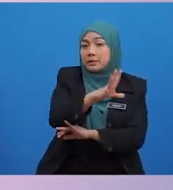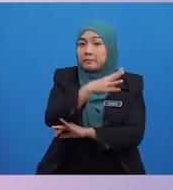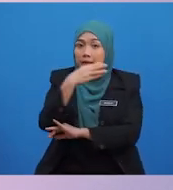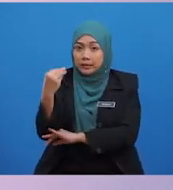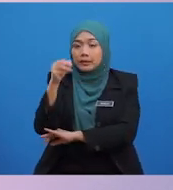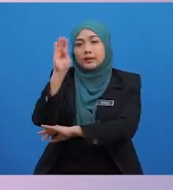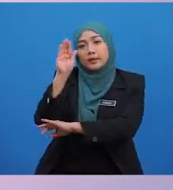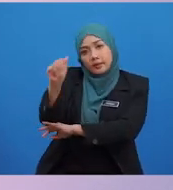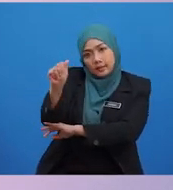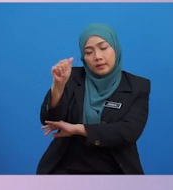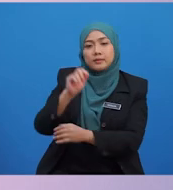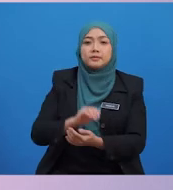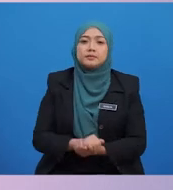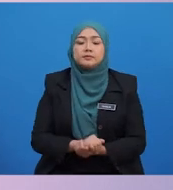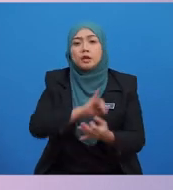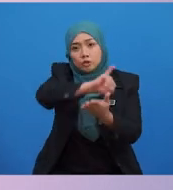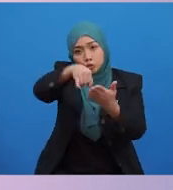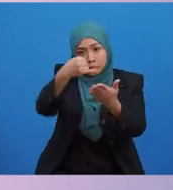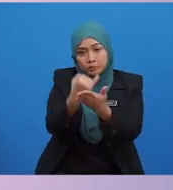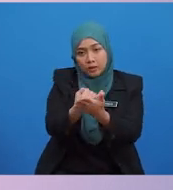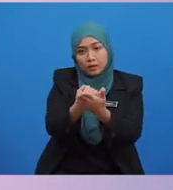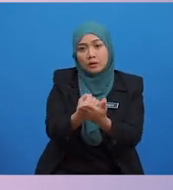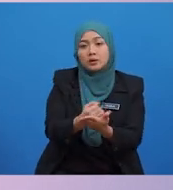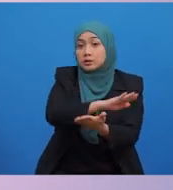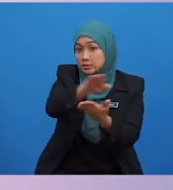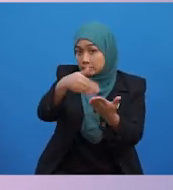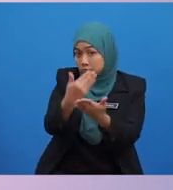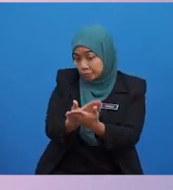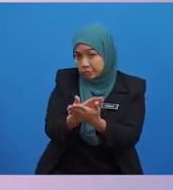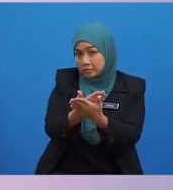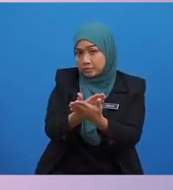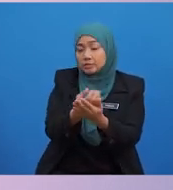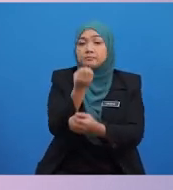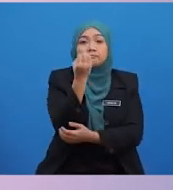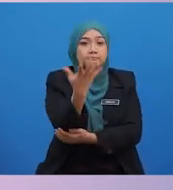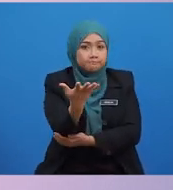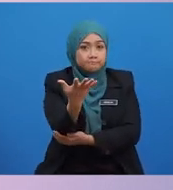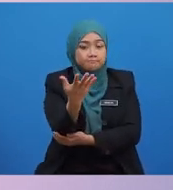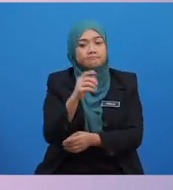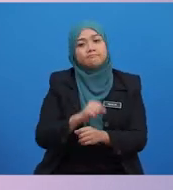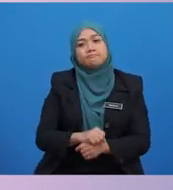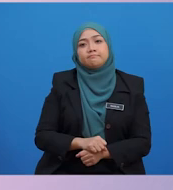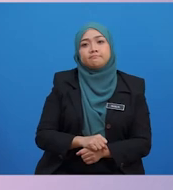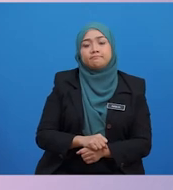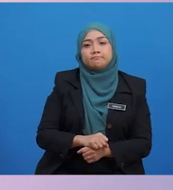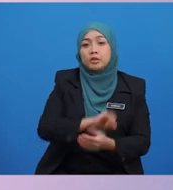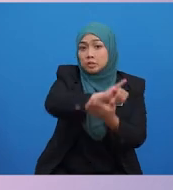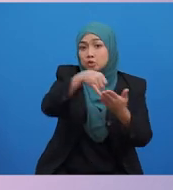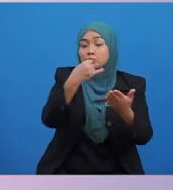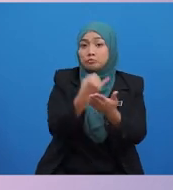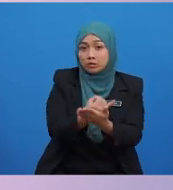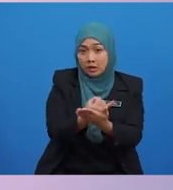jarak perjalanan adzan ialah betul jumlah jarak perjalanan lezat ialah verily the